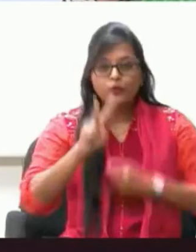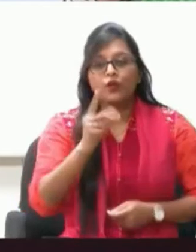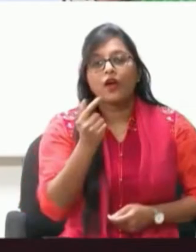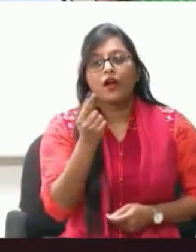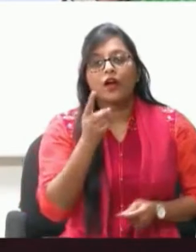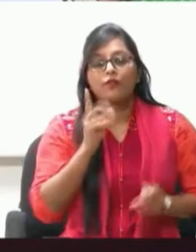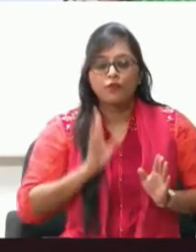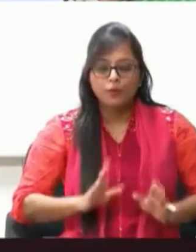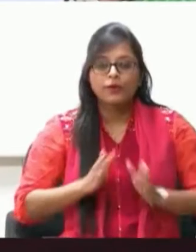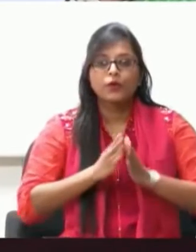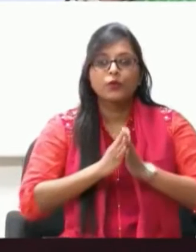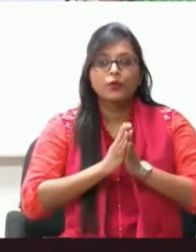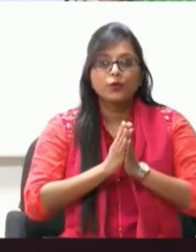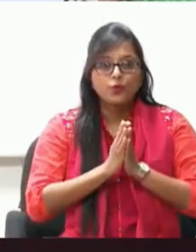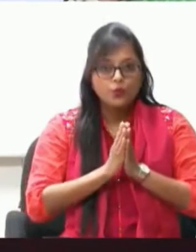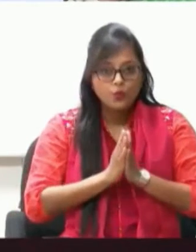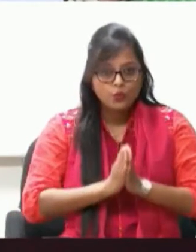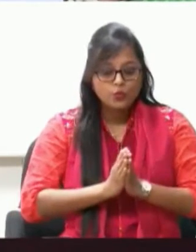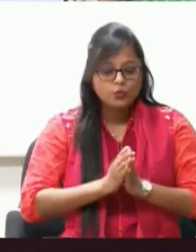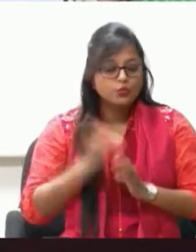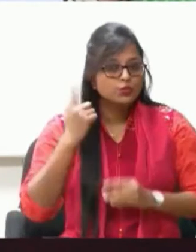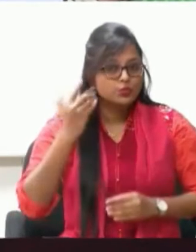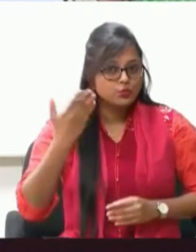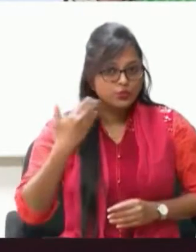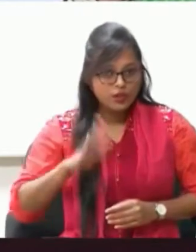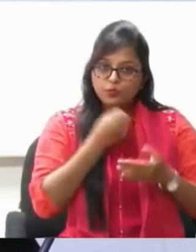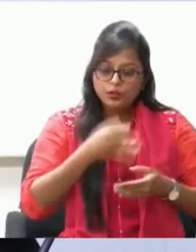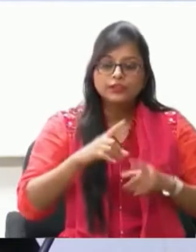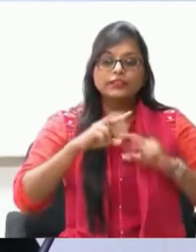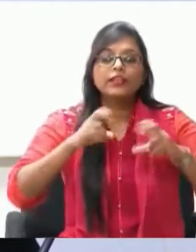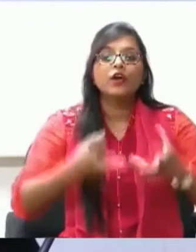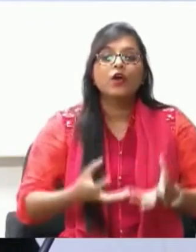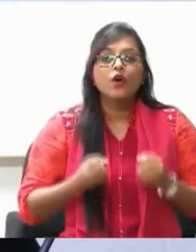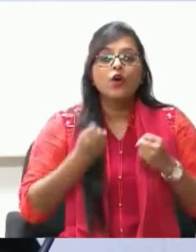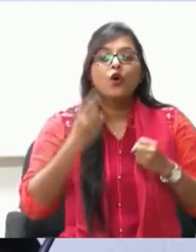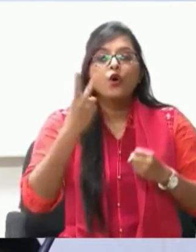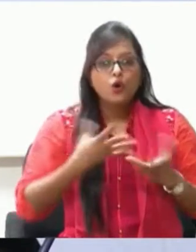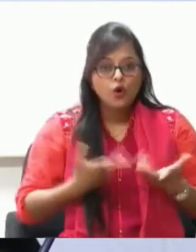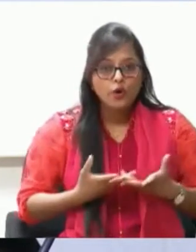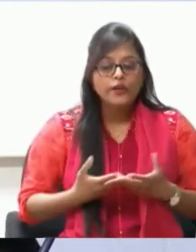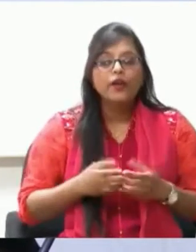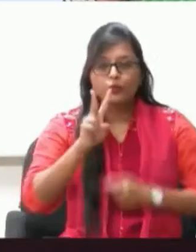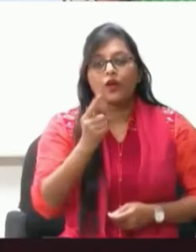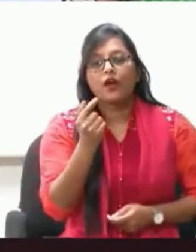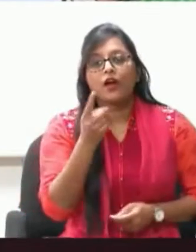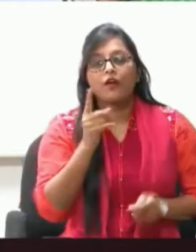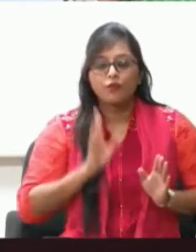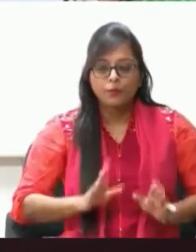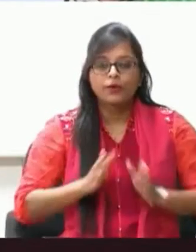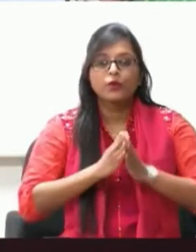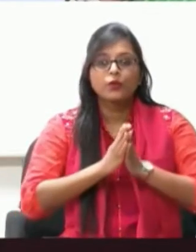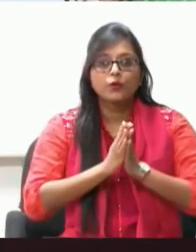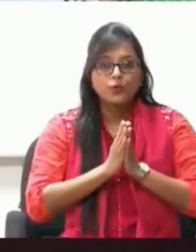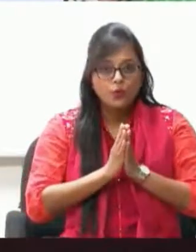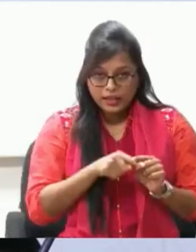164 জন। 24 ঘন্টায় নতুন করে আক্রান্ত হয়েছেন আরও 41 জন। এ সময় মারা গেছেন 5 জন। এ নিয়ে মৃতের সংখ্যা বেড়ে